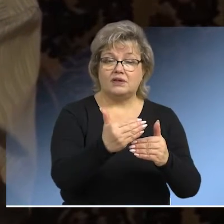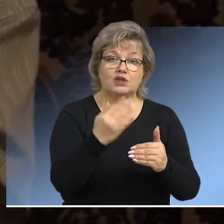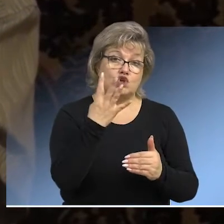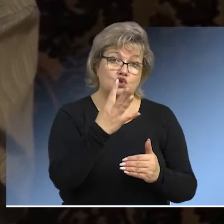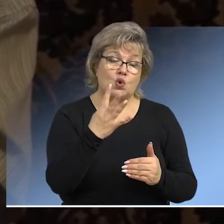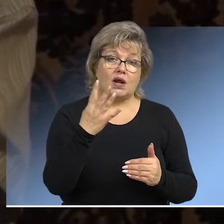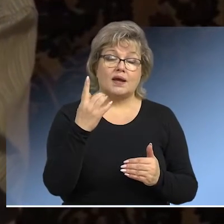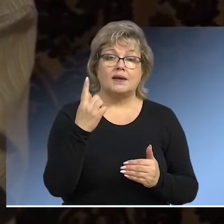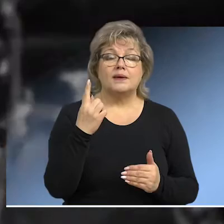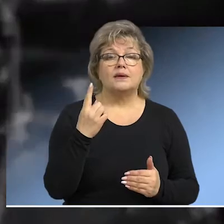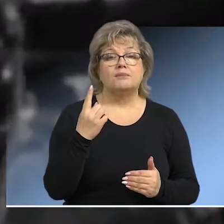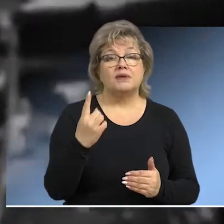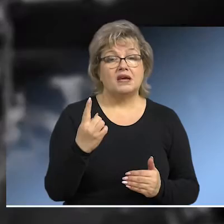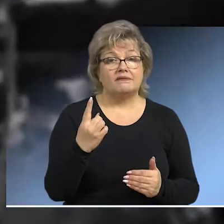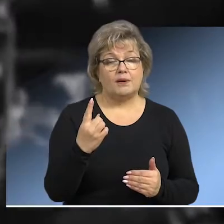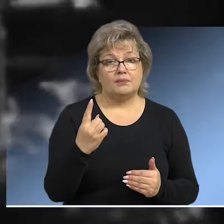Значит,